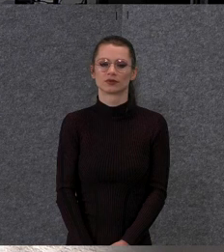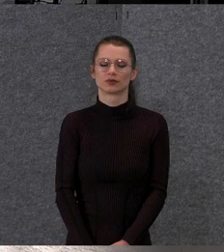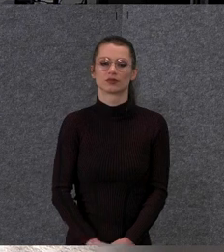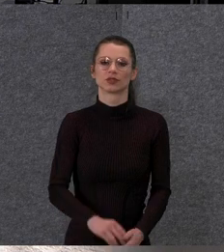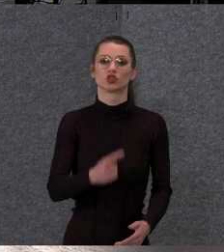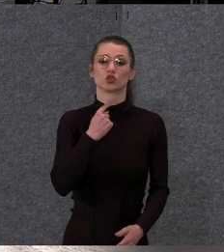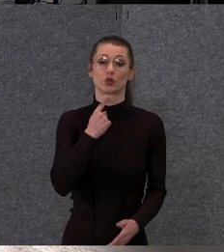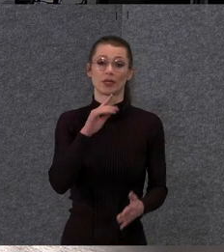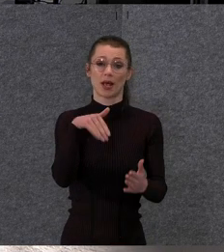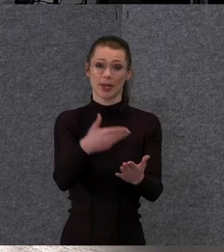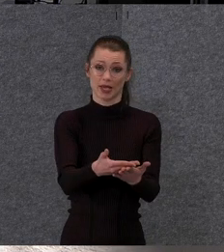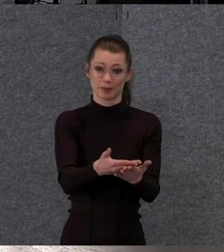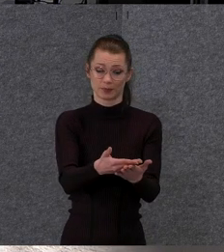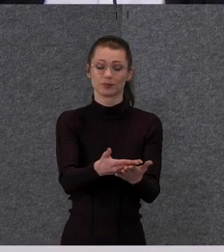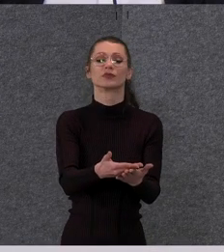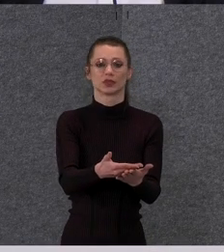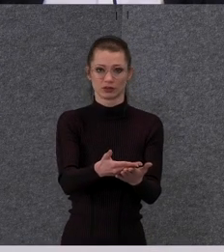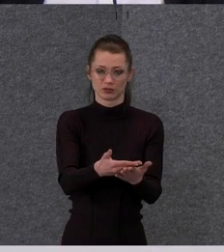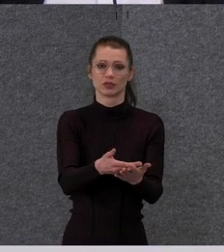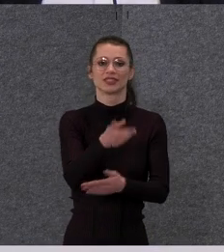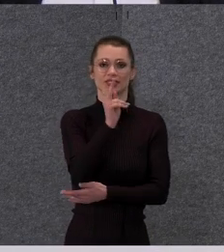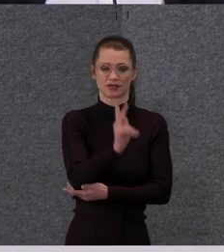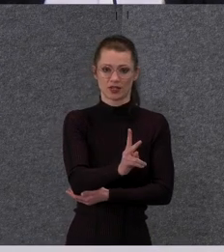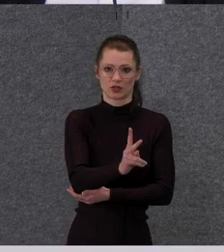Abgegebene Stimmen waren